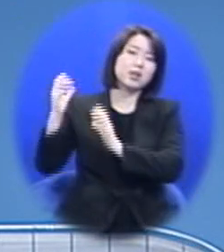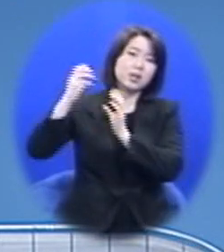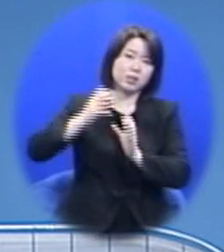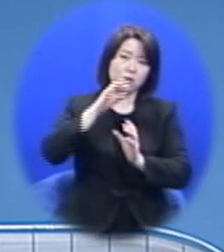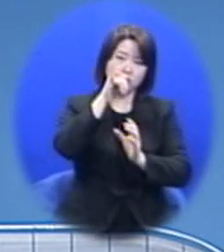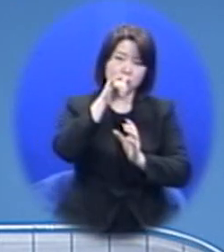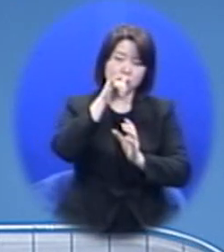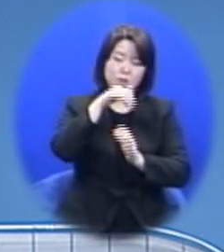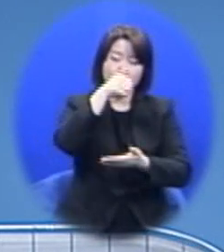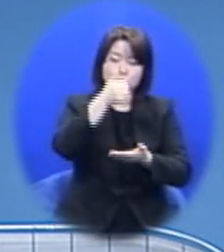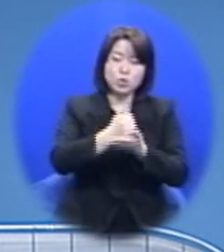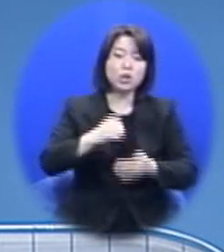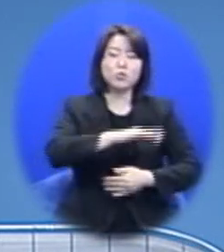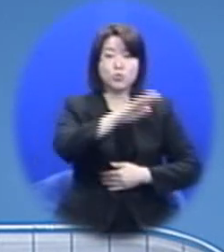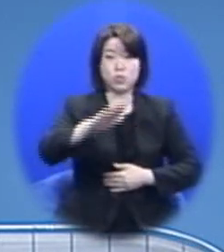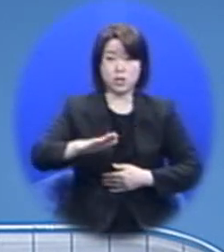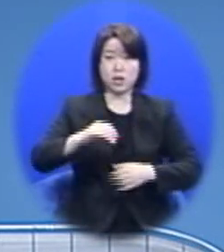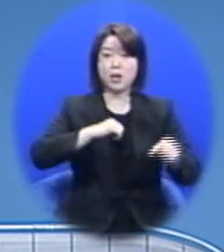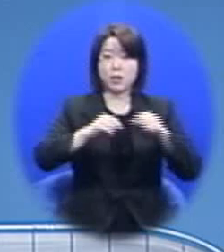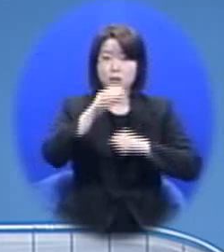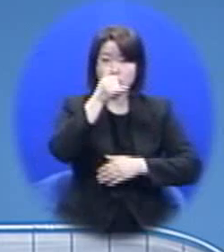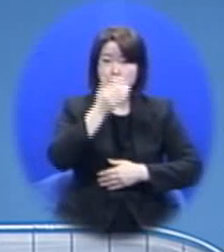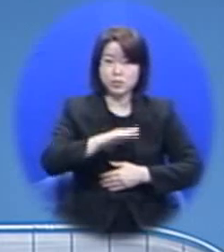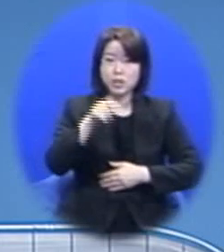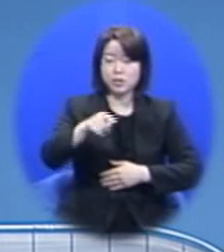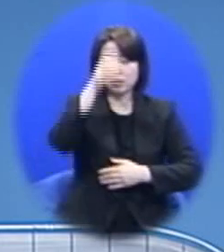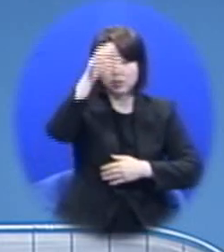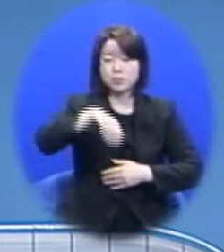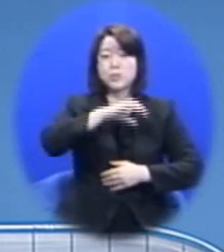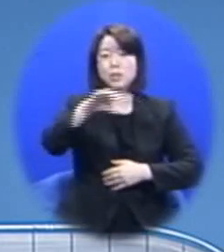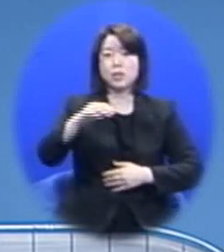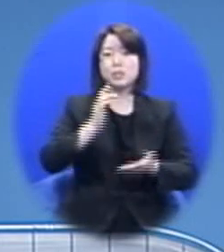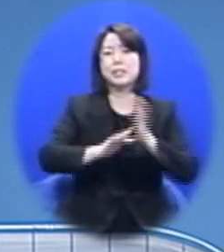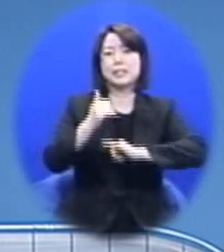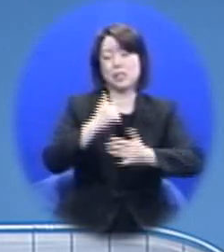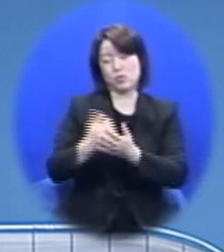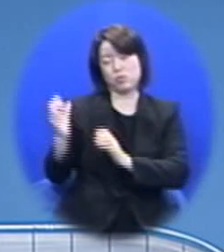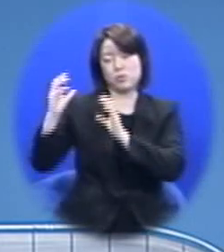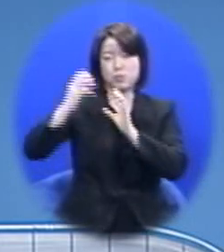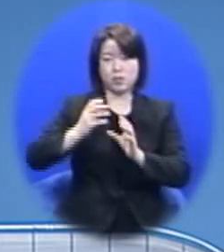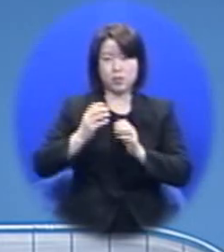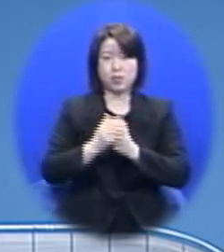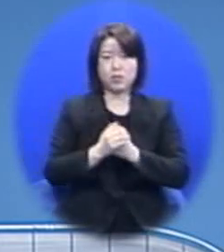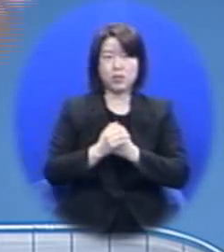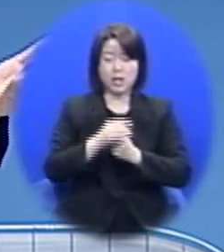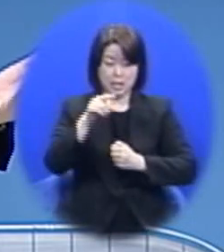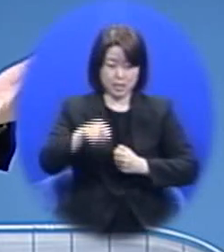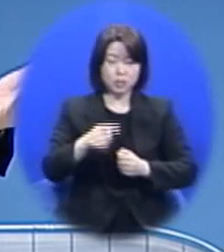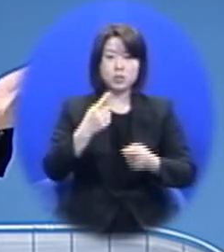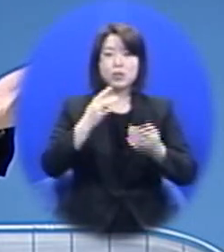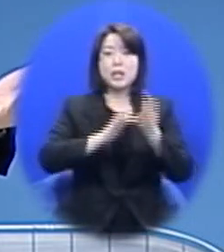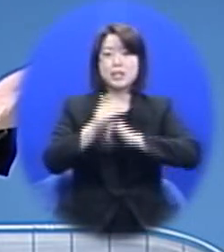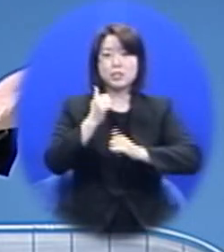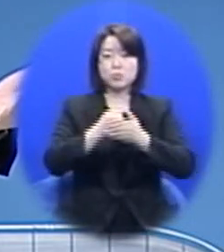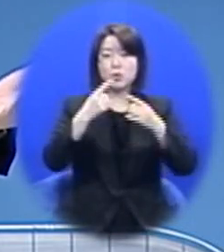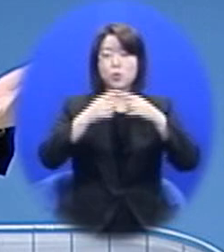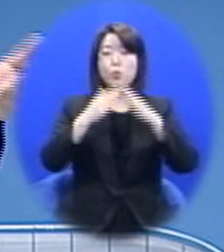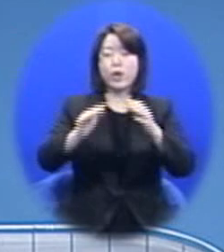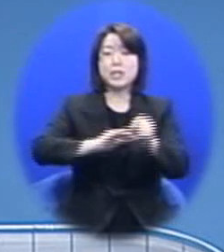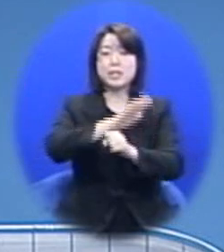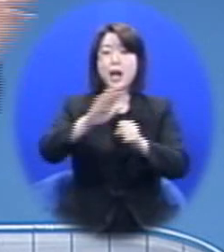우리가 지었는데 그 십자가는 예수님이 지셨어요. 이것을 예수님이 교회를 사랑하시는 거라고